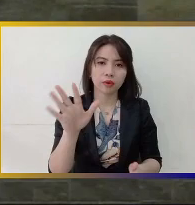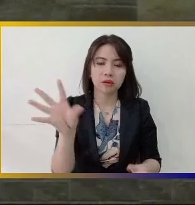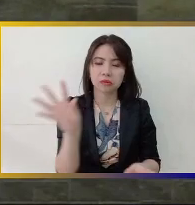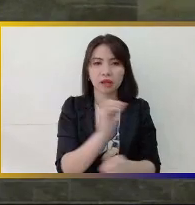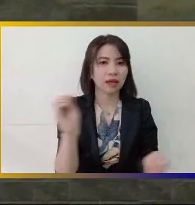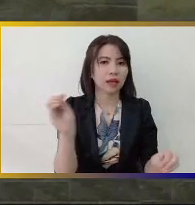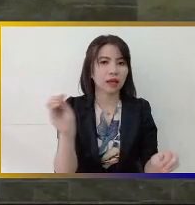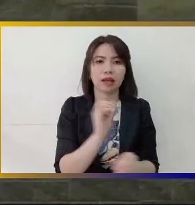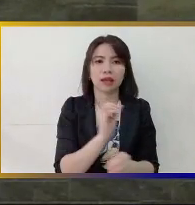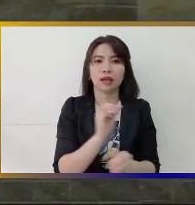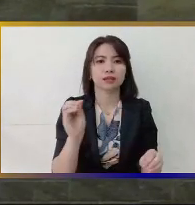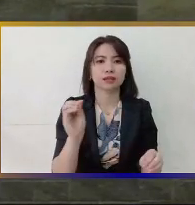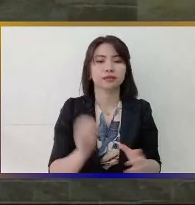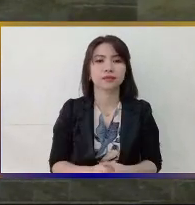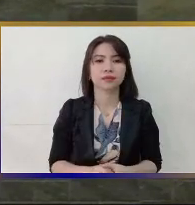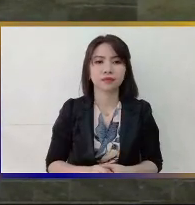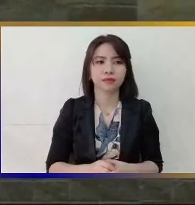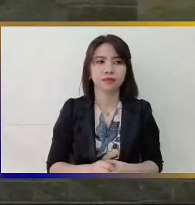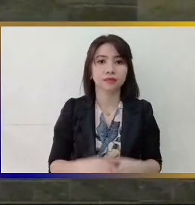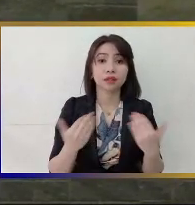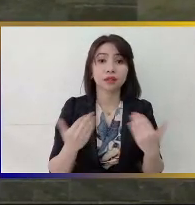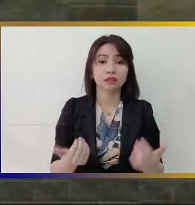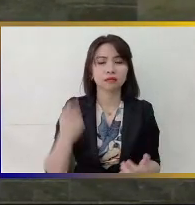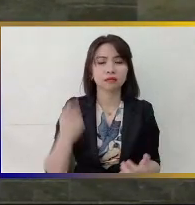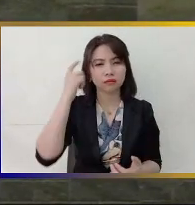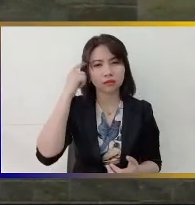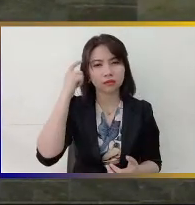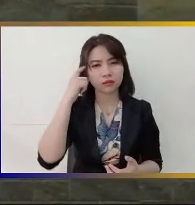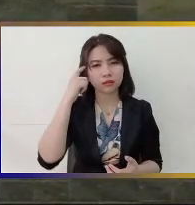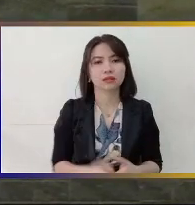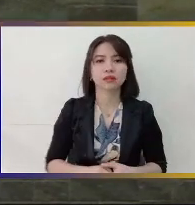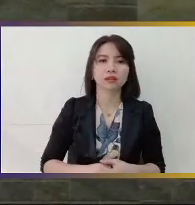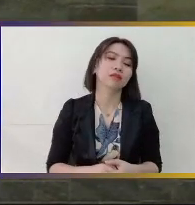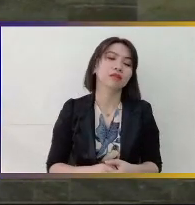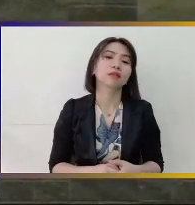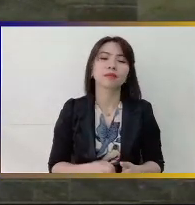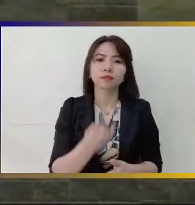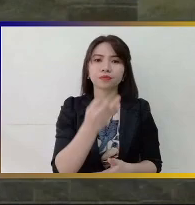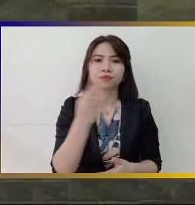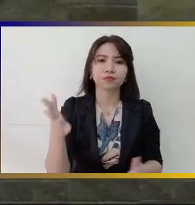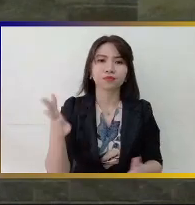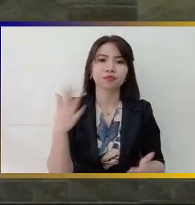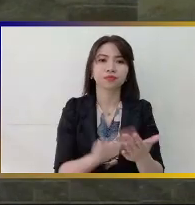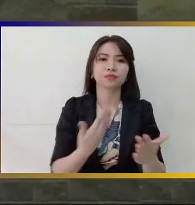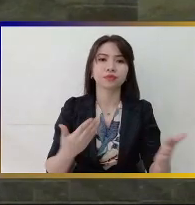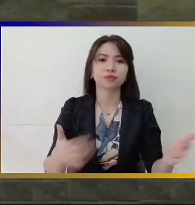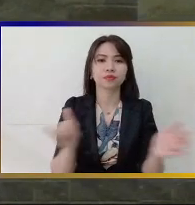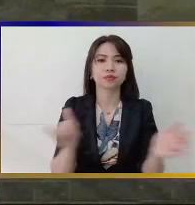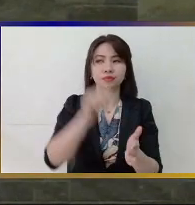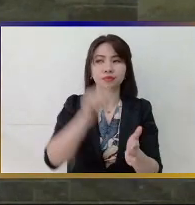That is something. Kapatid, isipin niyo po ngayon yung mga bagay na binago sa atin ng Panginoon.